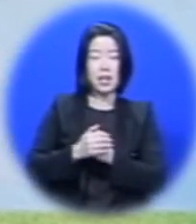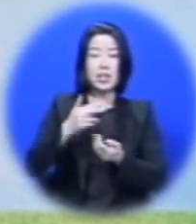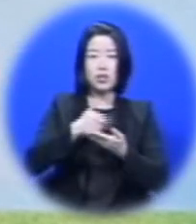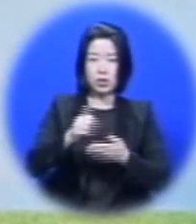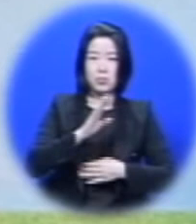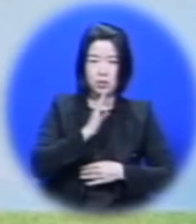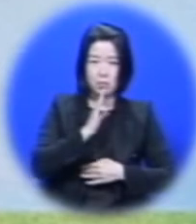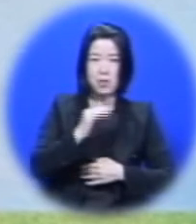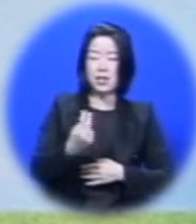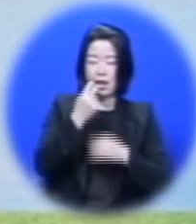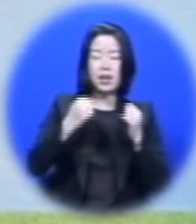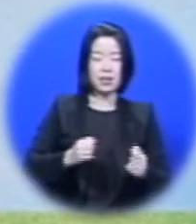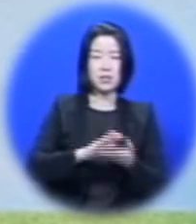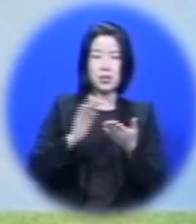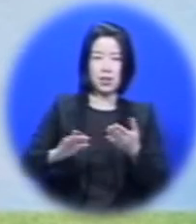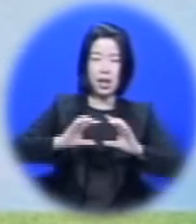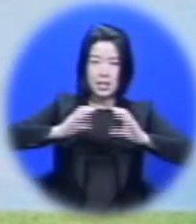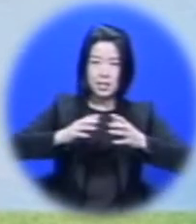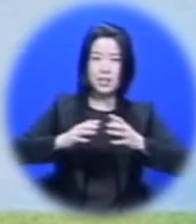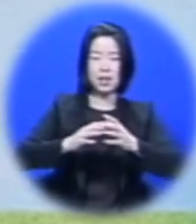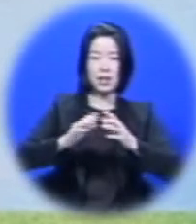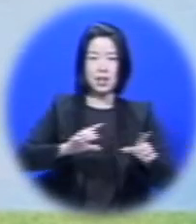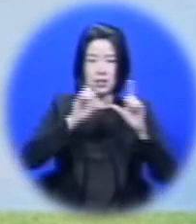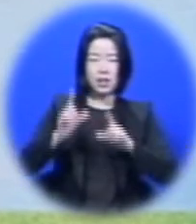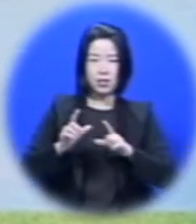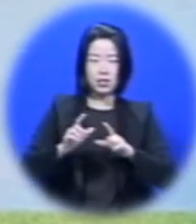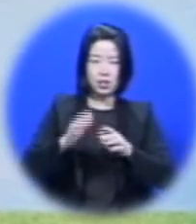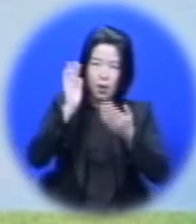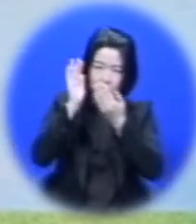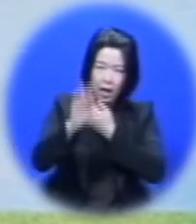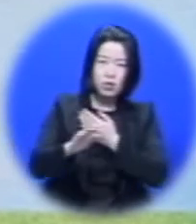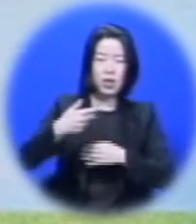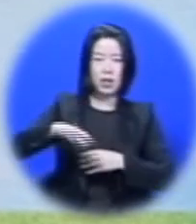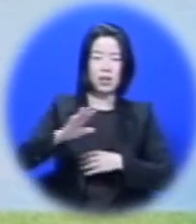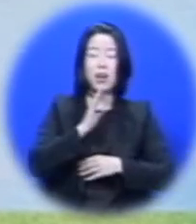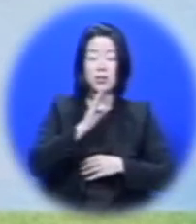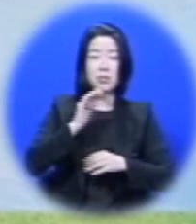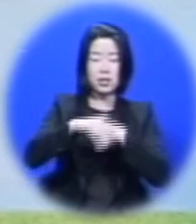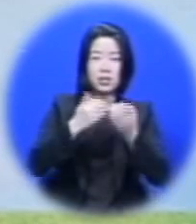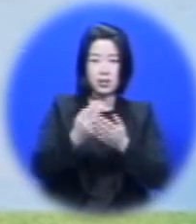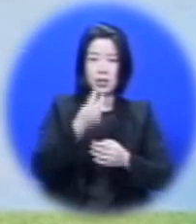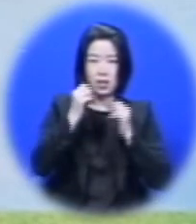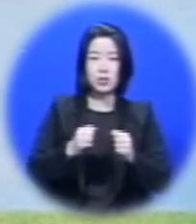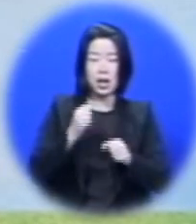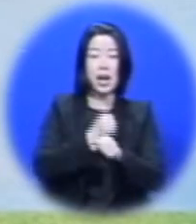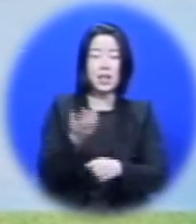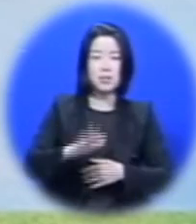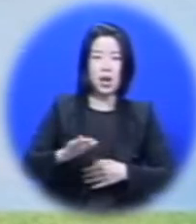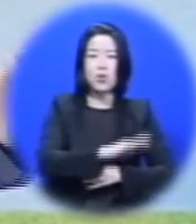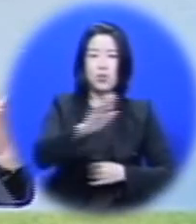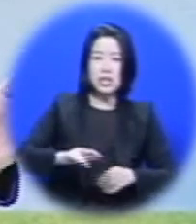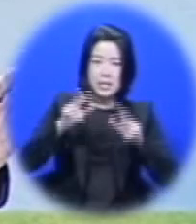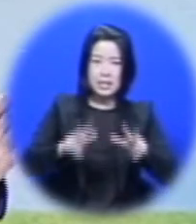주님은 정말 살아계세요. 세상 사람은 나중에 가서야 과연 하나님이 살아계시구나 하겠지만 우리는 지금 세상이